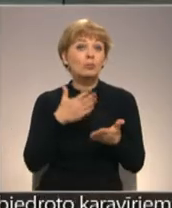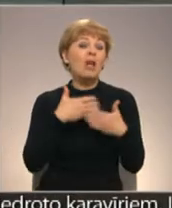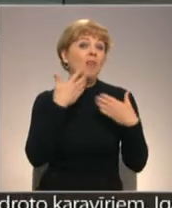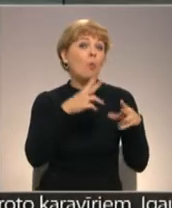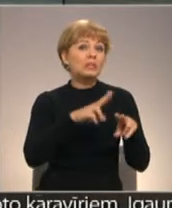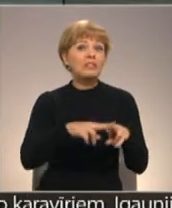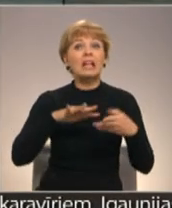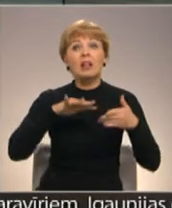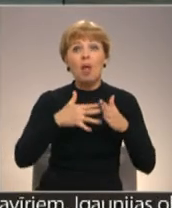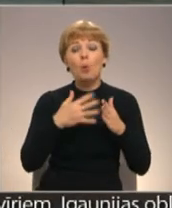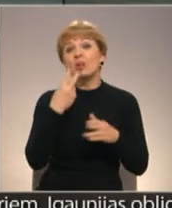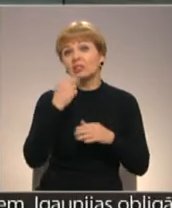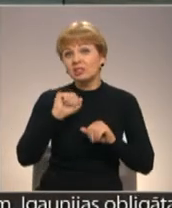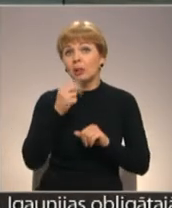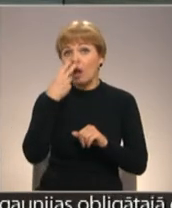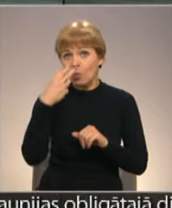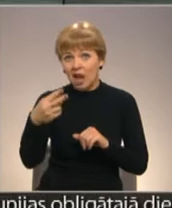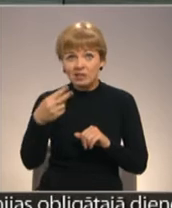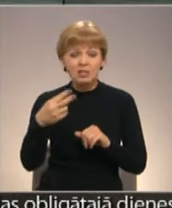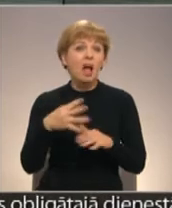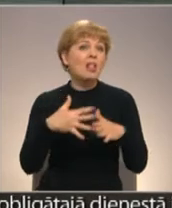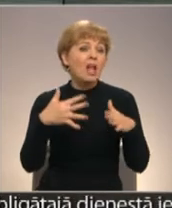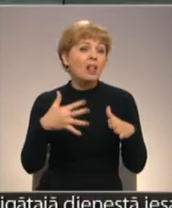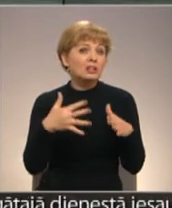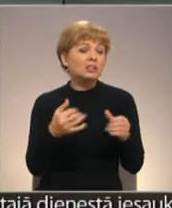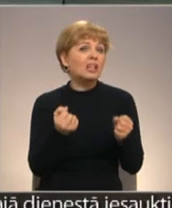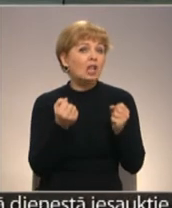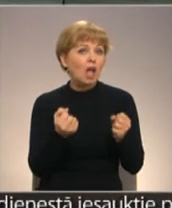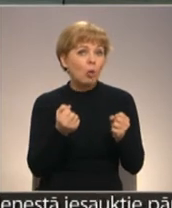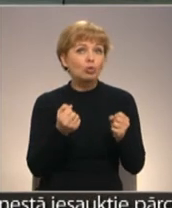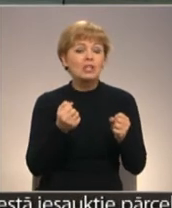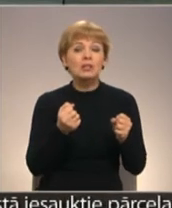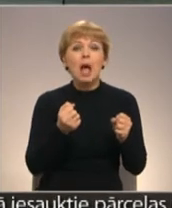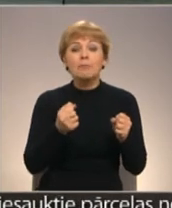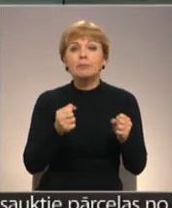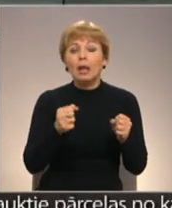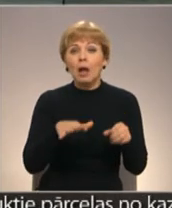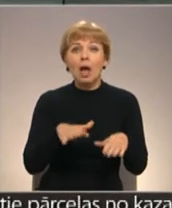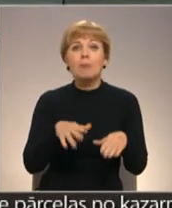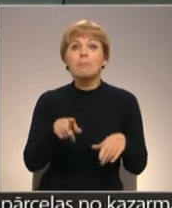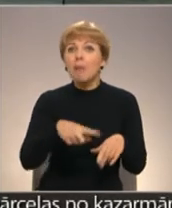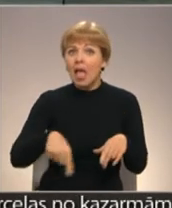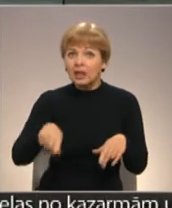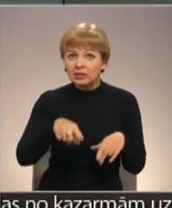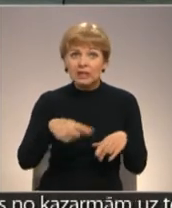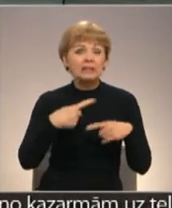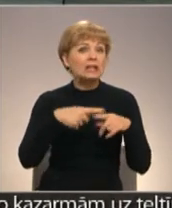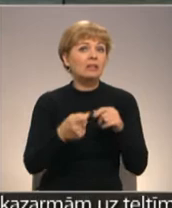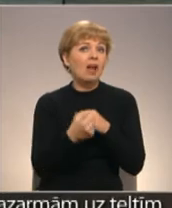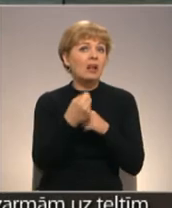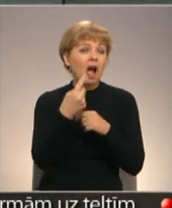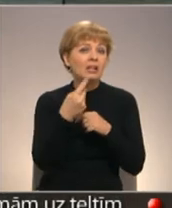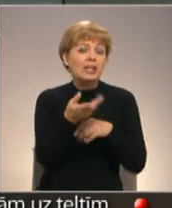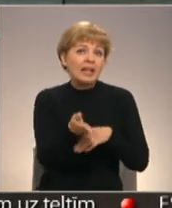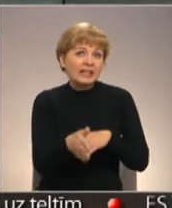Audziet laukos jau ziemā bija redzams lielas sasalušas peļķes un tehnikas radītās rises. Arī tagad, pavasarī, laukos vēl aizvien ir